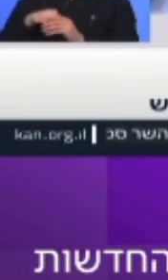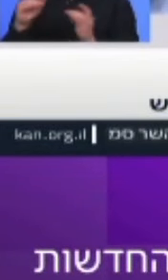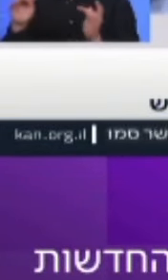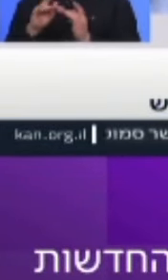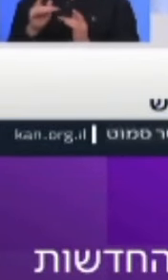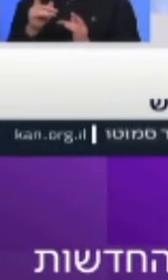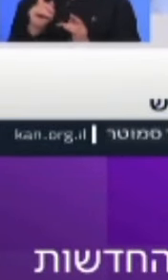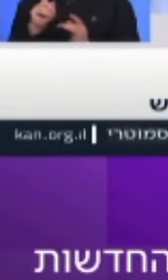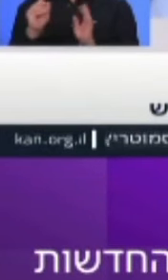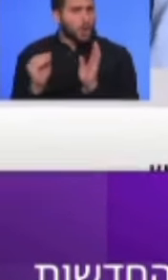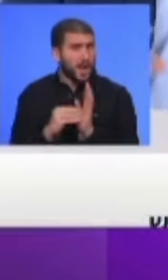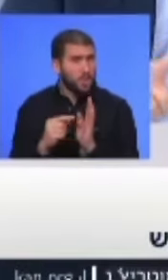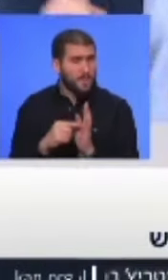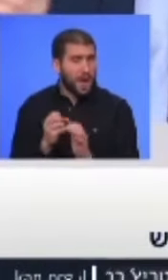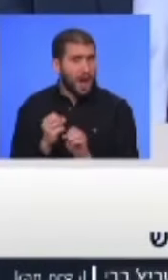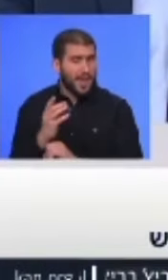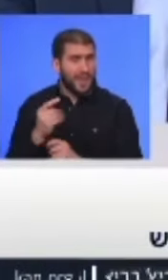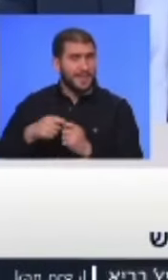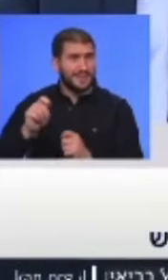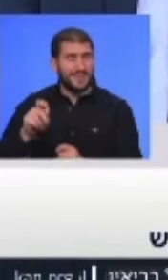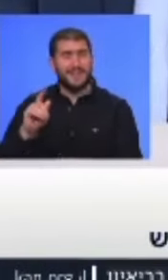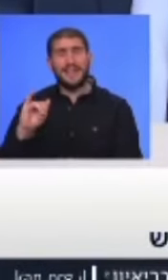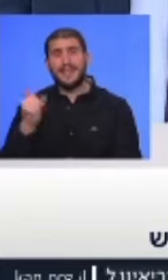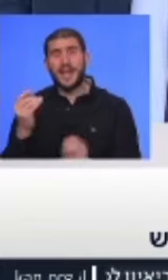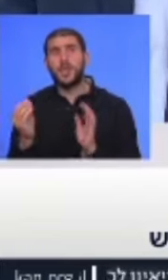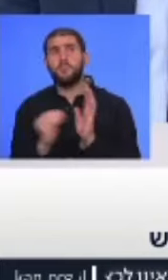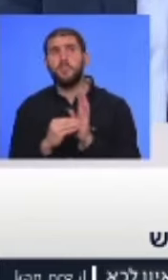מופיע בהדחת חבר כנסת, אבל כן מופיע